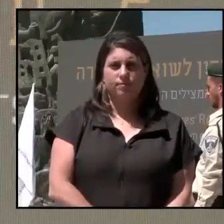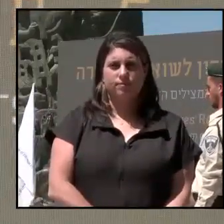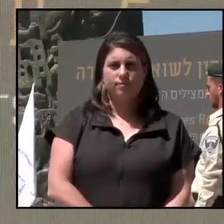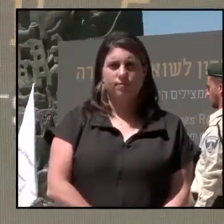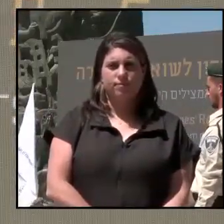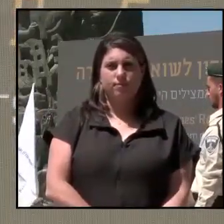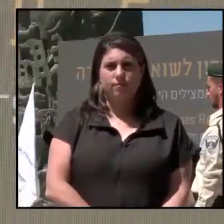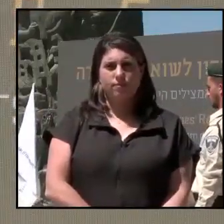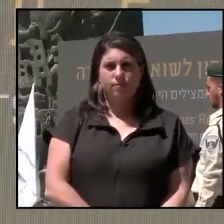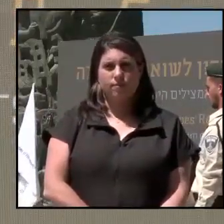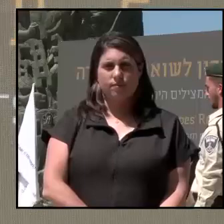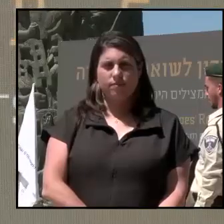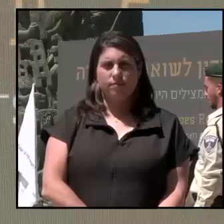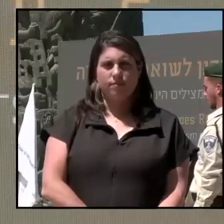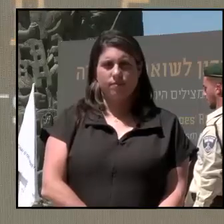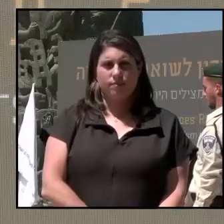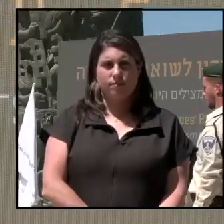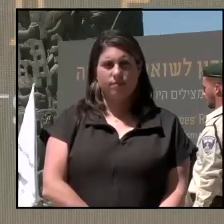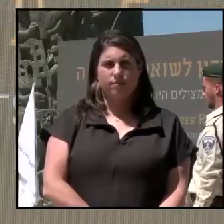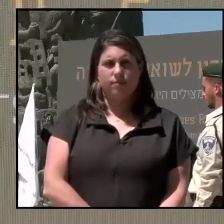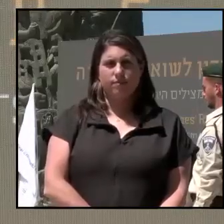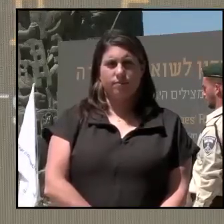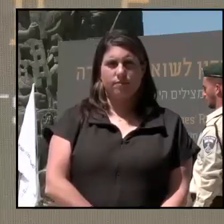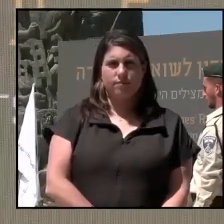שיק. שמר יפנה, חוצה, פנה.